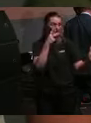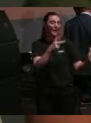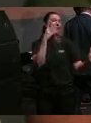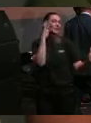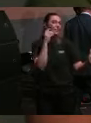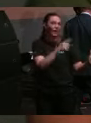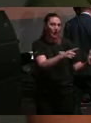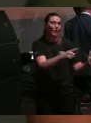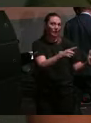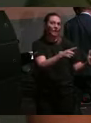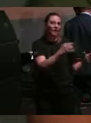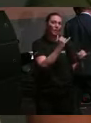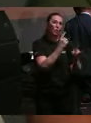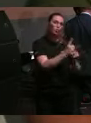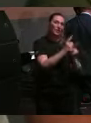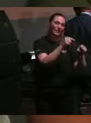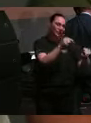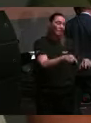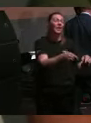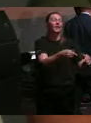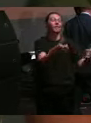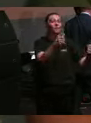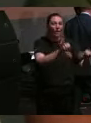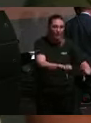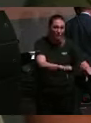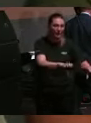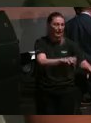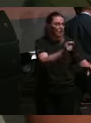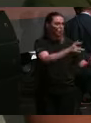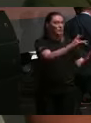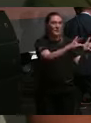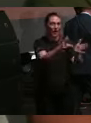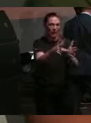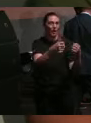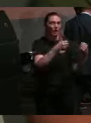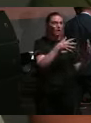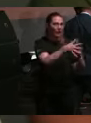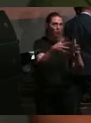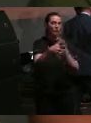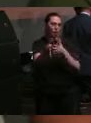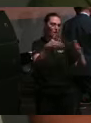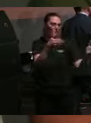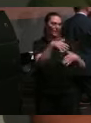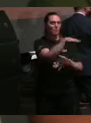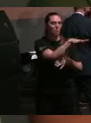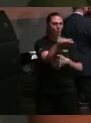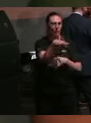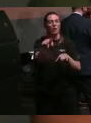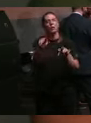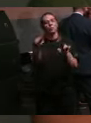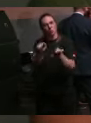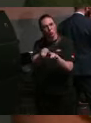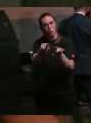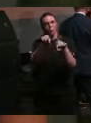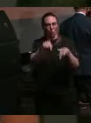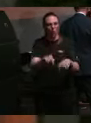dessverre følgene av i dag. Det veldig vanskelig nå og i mange steder å få til vind på land. Så det at kommunene nå får mulighet